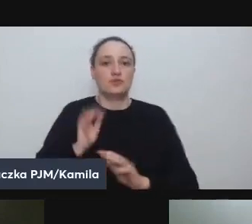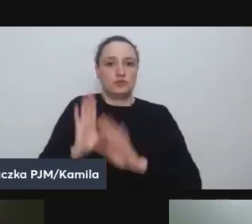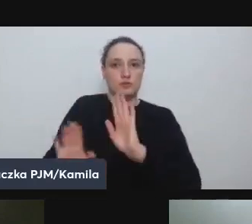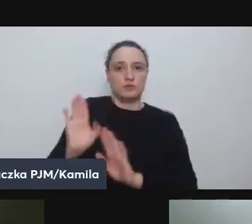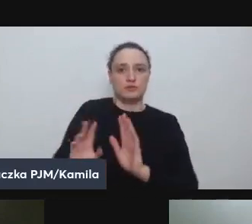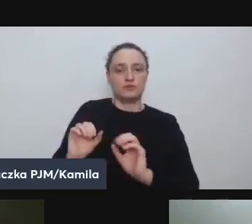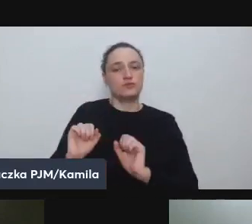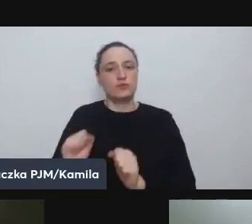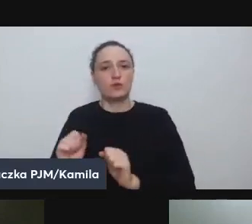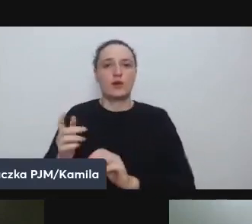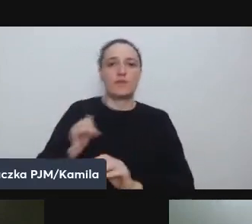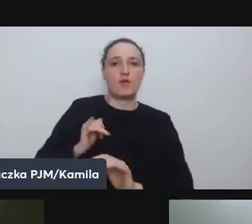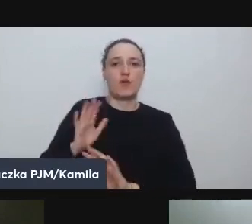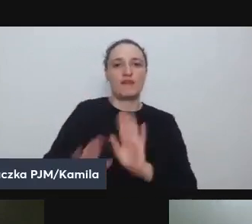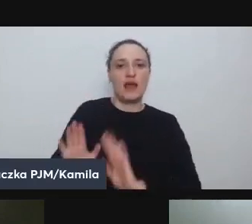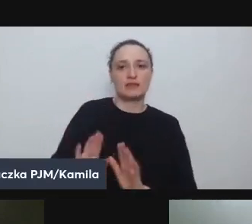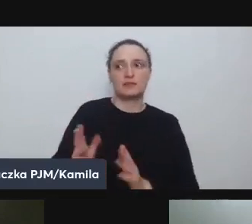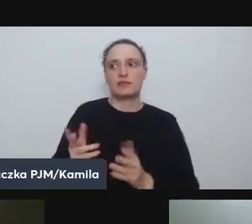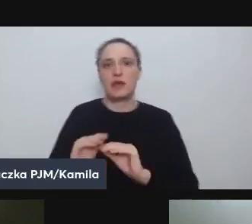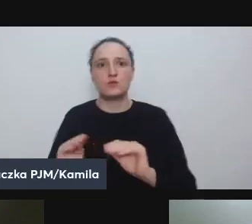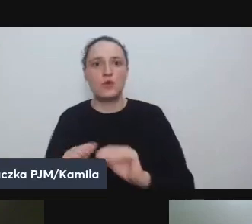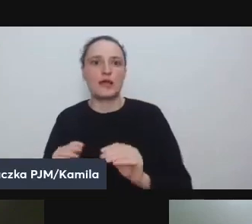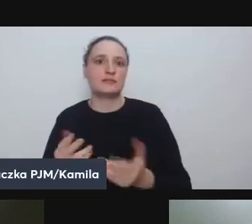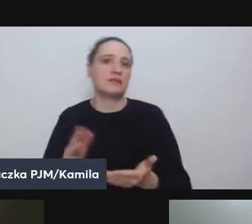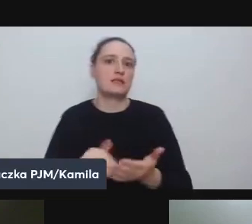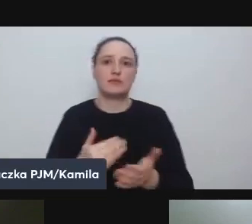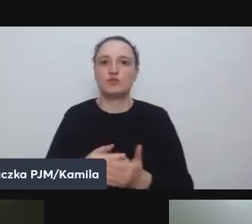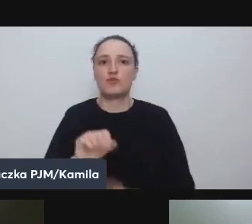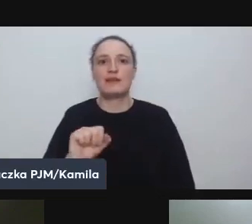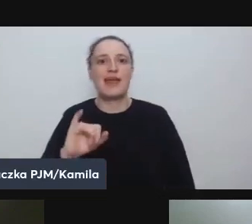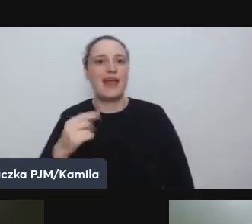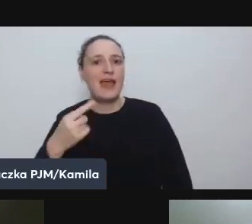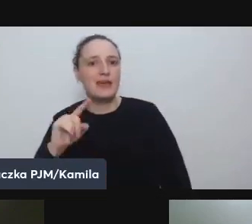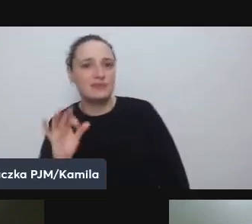i takim, no po prostu edukacji na temat AIDS na przykład, więc